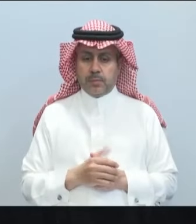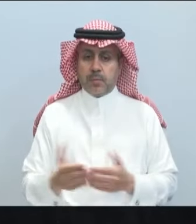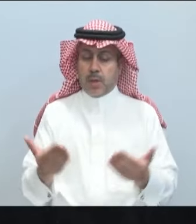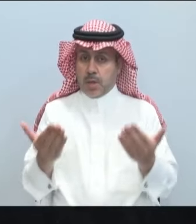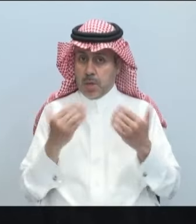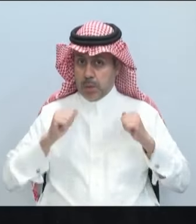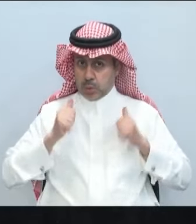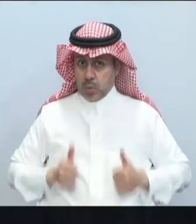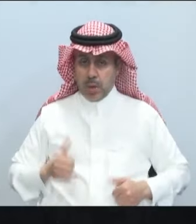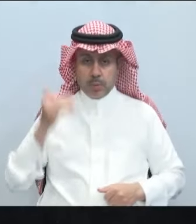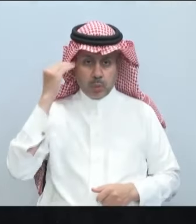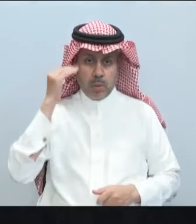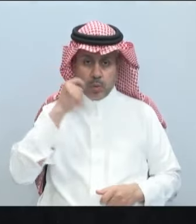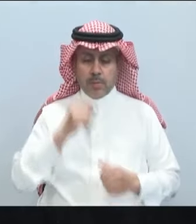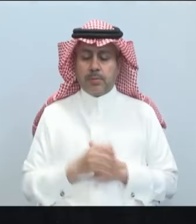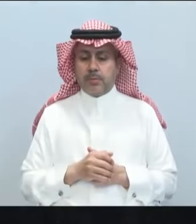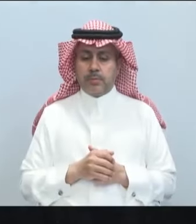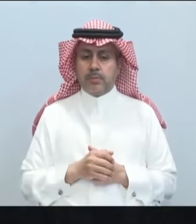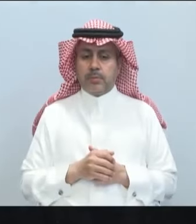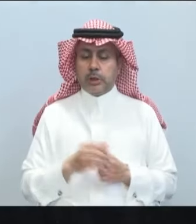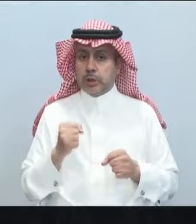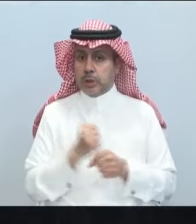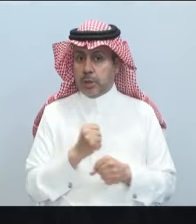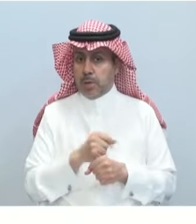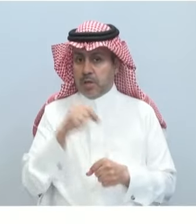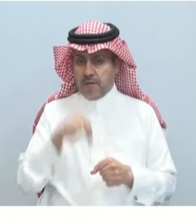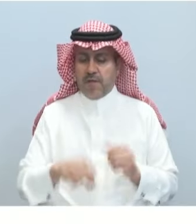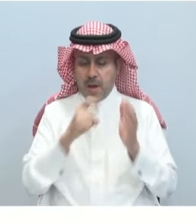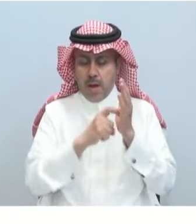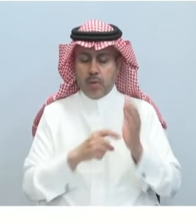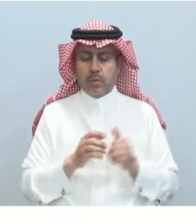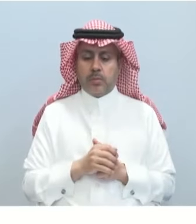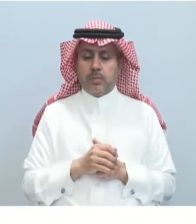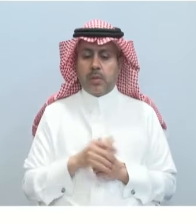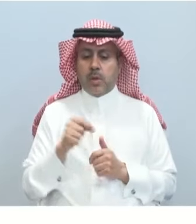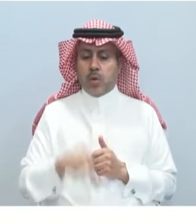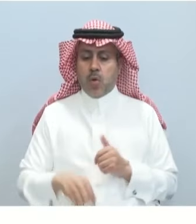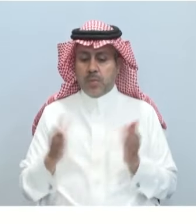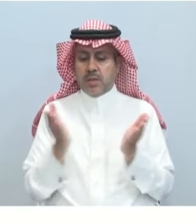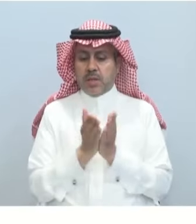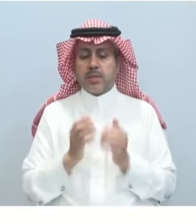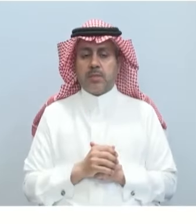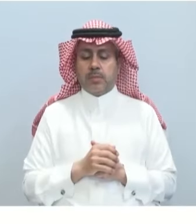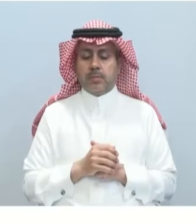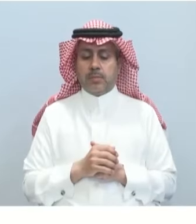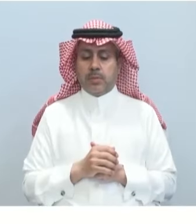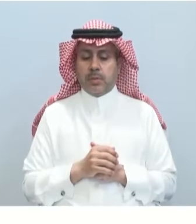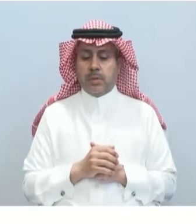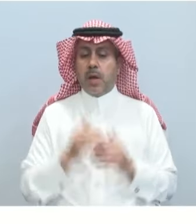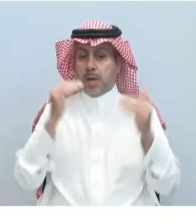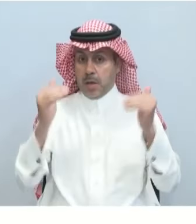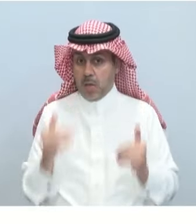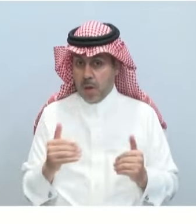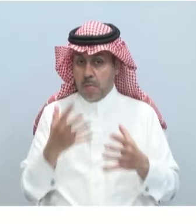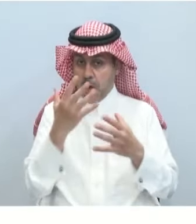ابنائي وبناتي الطلاب في ماده تطبيقات في القانون وبين يدينا درسنا في هذا اليوم بعنوان